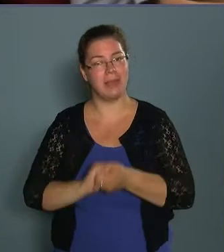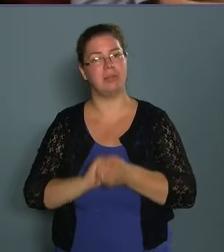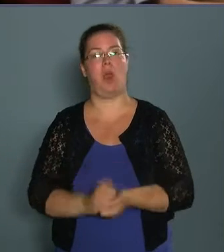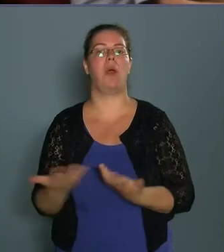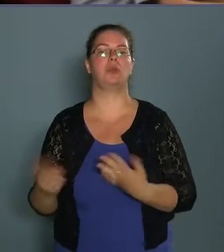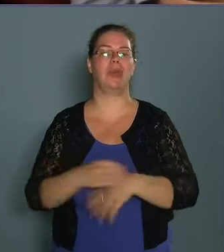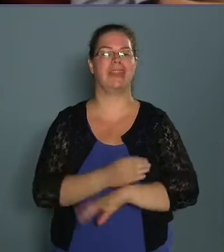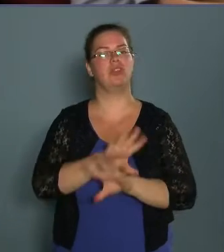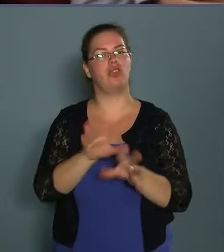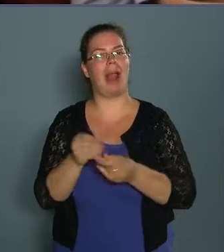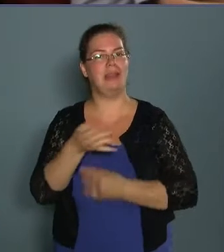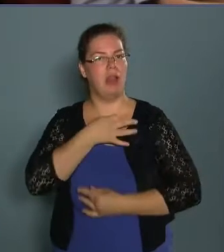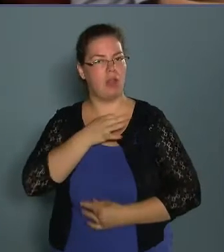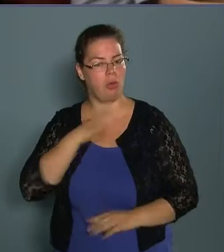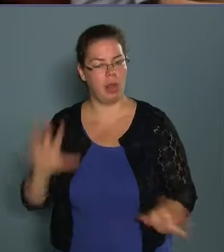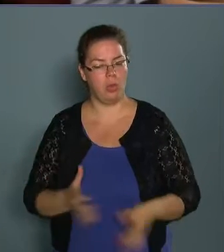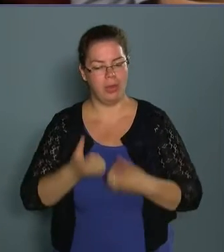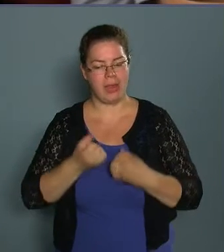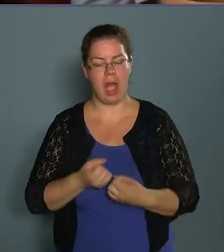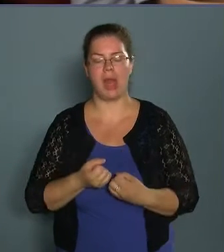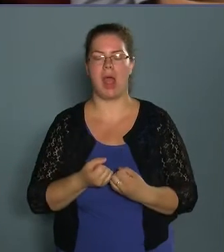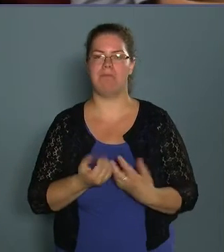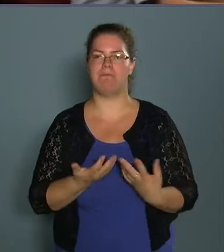érzés, családias hangulatot teremtő